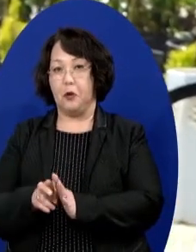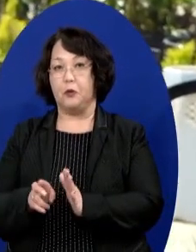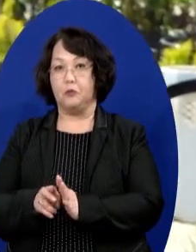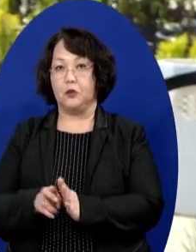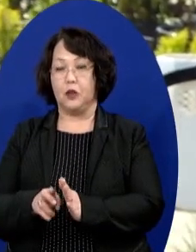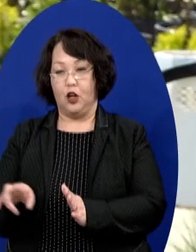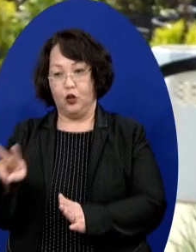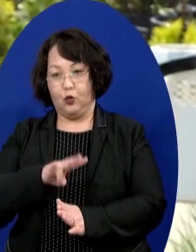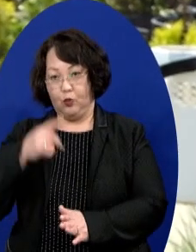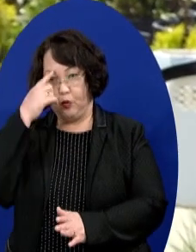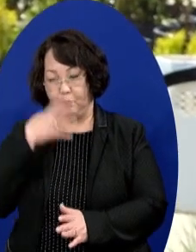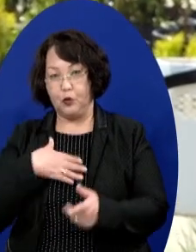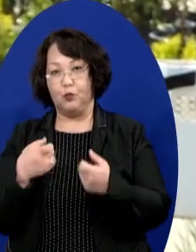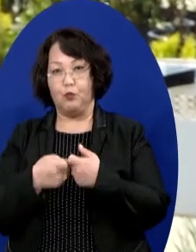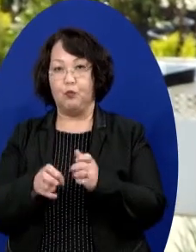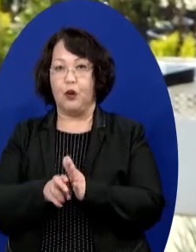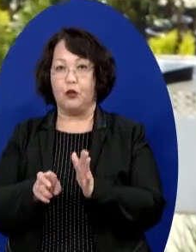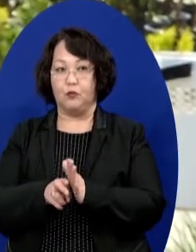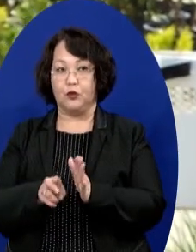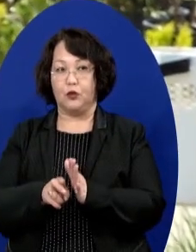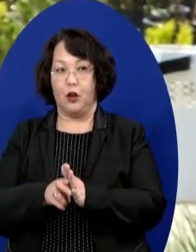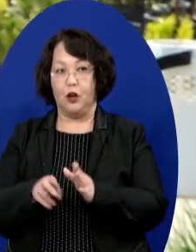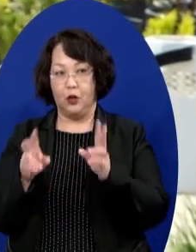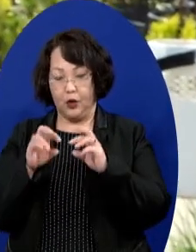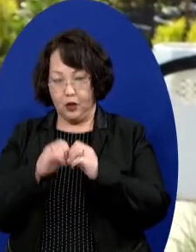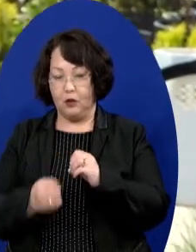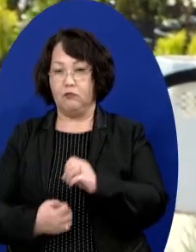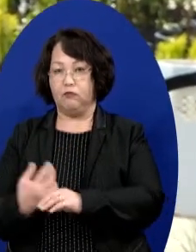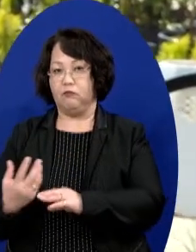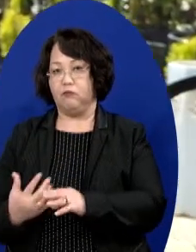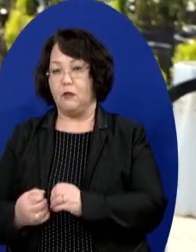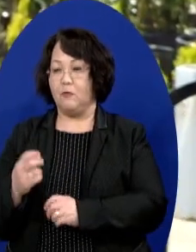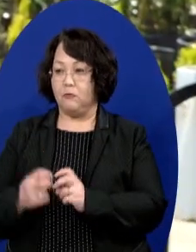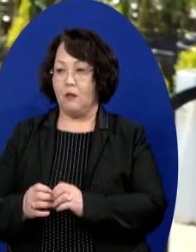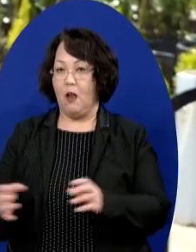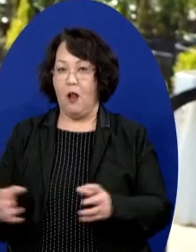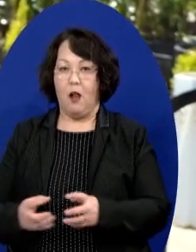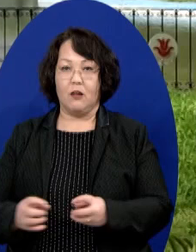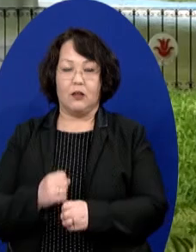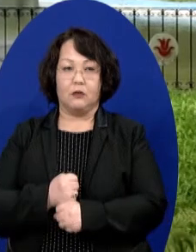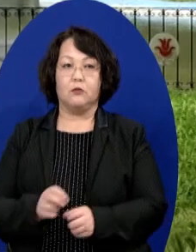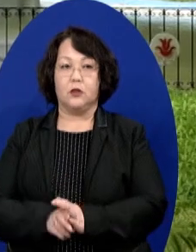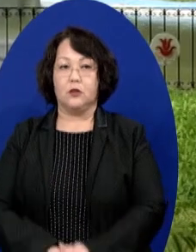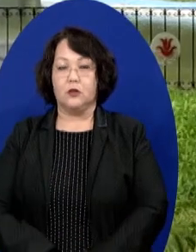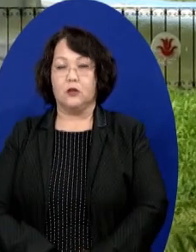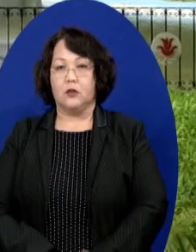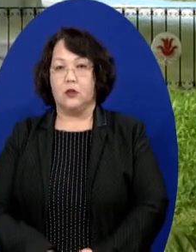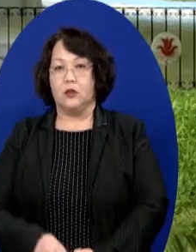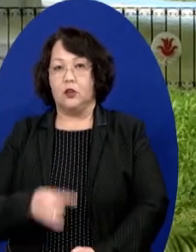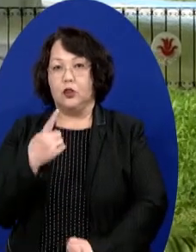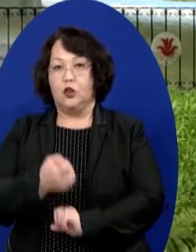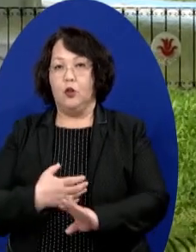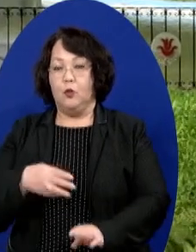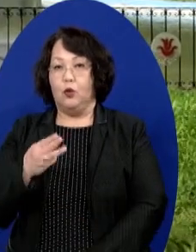боломжтой урамдуудын сонголтыг шинжилгээний үйлдэлтэй хийж нутгшуулах ажлыг бас давхар хийх боломж бол байгаа. Зөвхөн өнгөрсөн онд